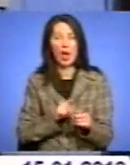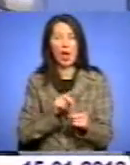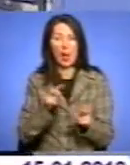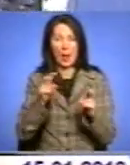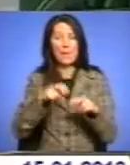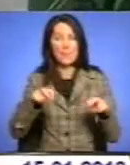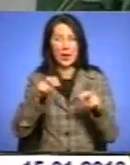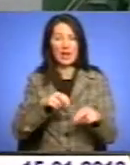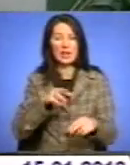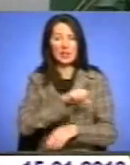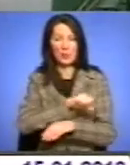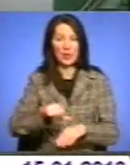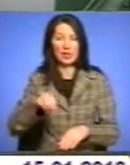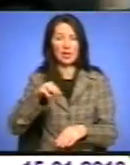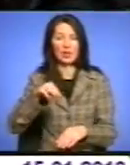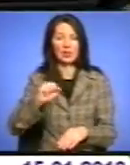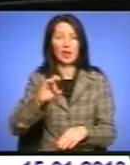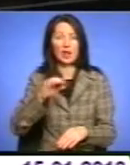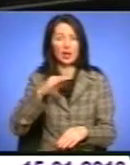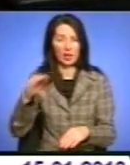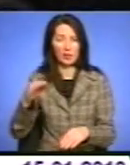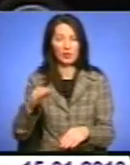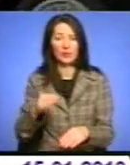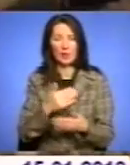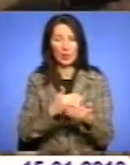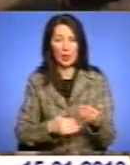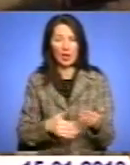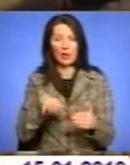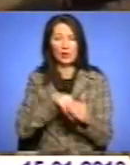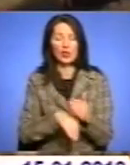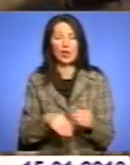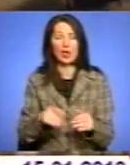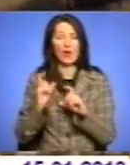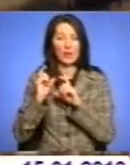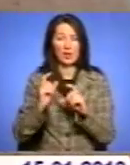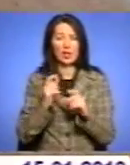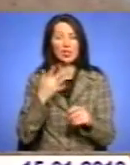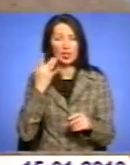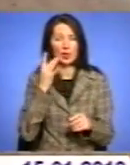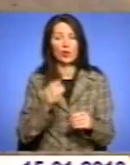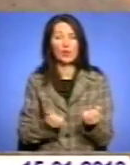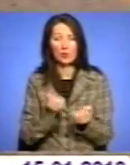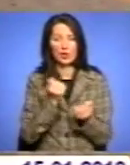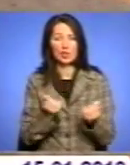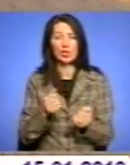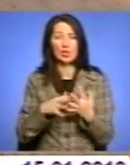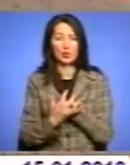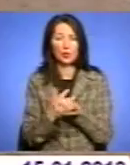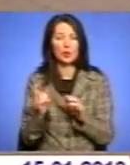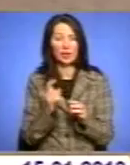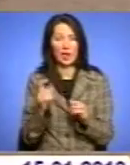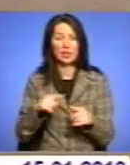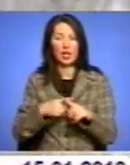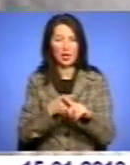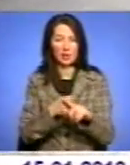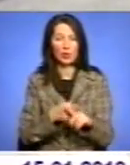товарній позиції. Перелік включає легкові та вантажні автомобілі, сільськогосподарську техніку, м'ясо, квіти, фрукти, овочі,